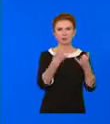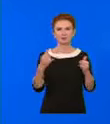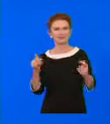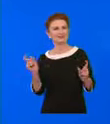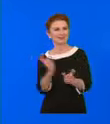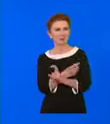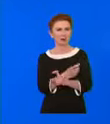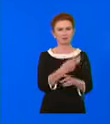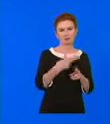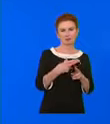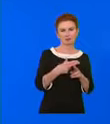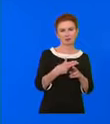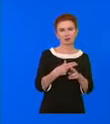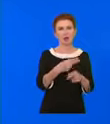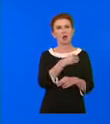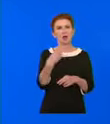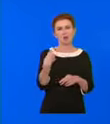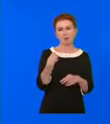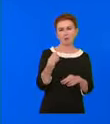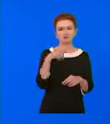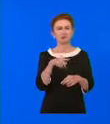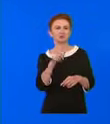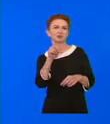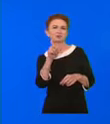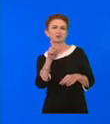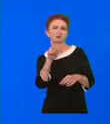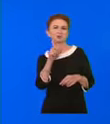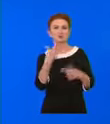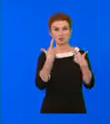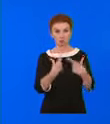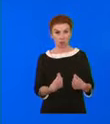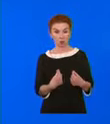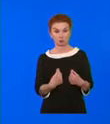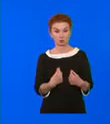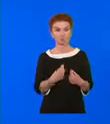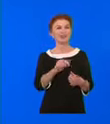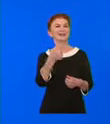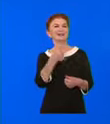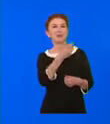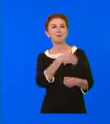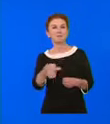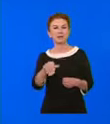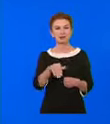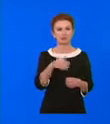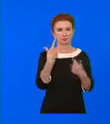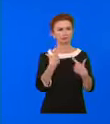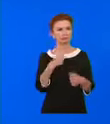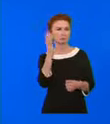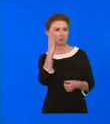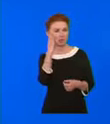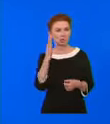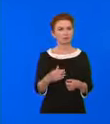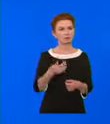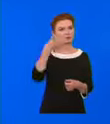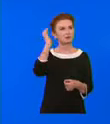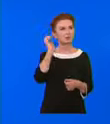państwach. W Polsce jest to 200 osób na milion mieszkańców, w Republice Czeskiej około 600, w